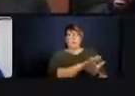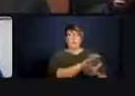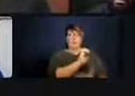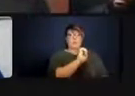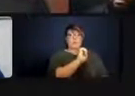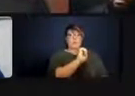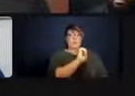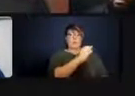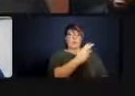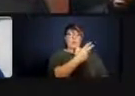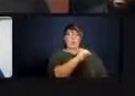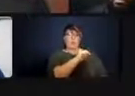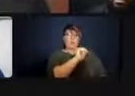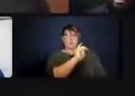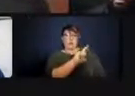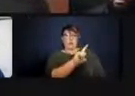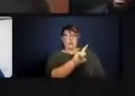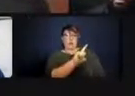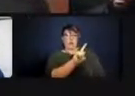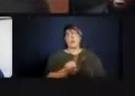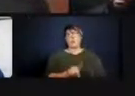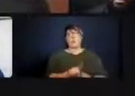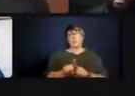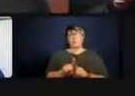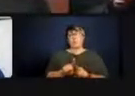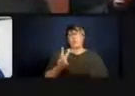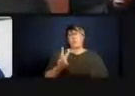tuna shule mbili za kati